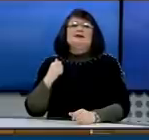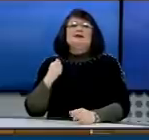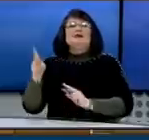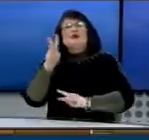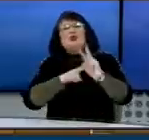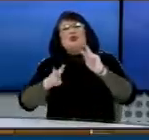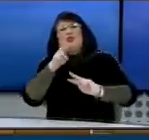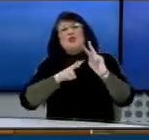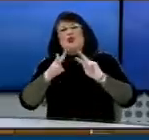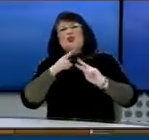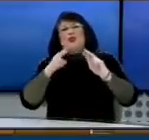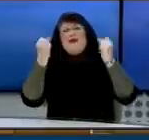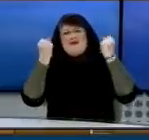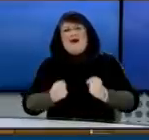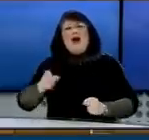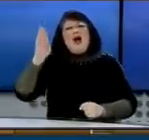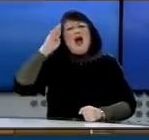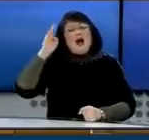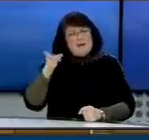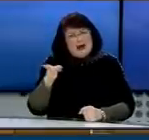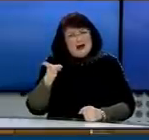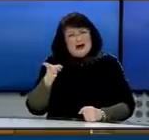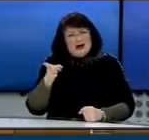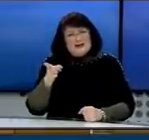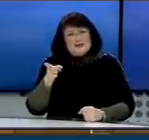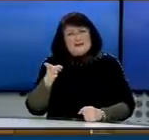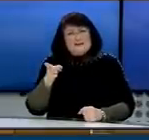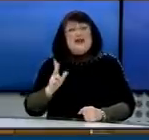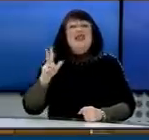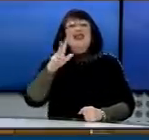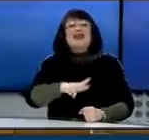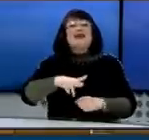κακοκαιρίες Ηνωμένες Πολιτείες, αλλά και η Δανία και η